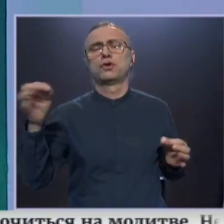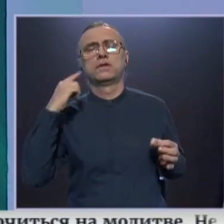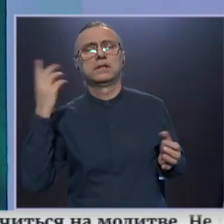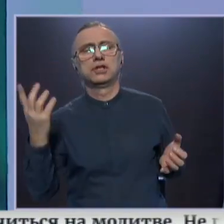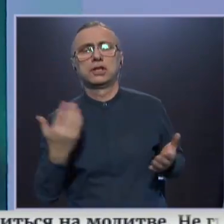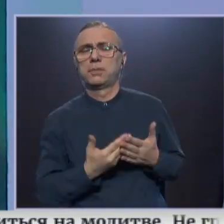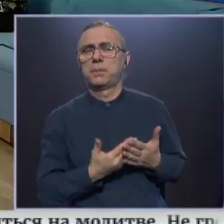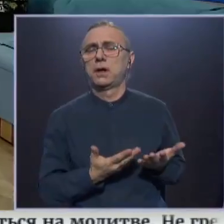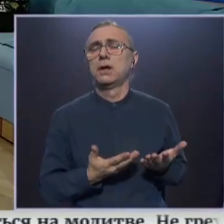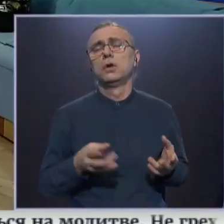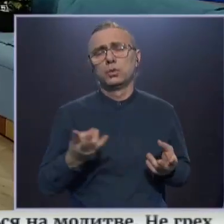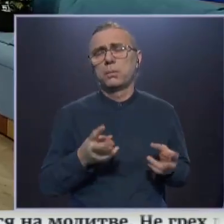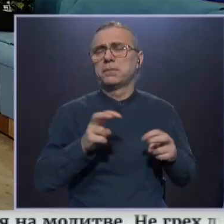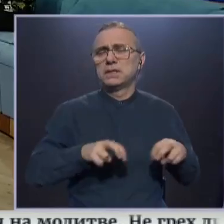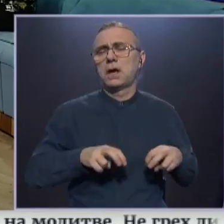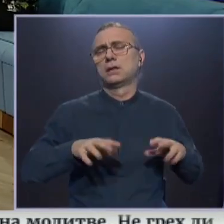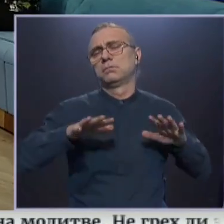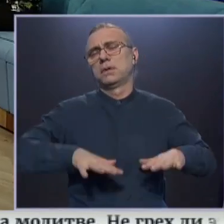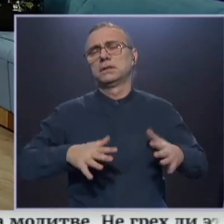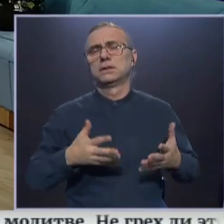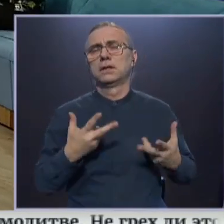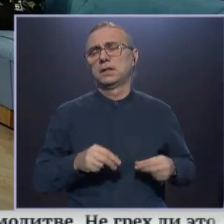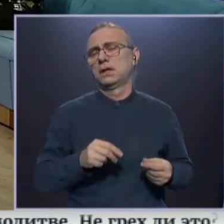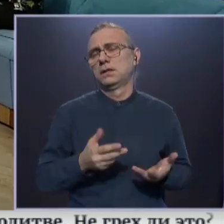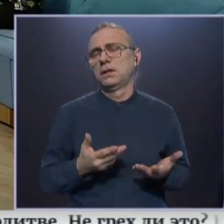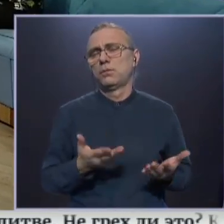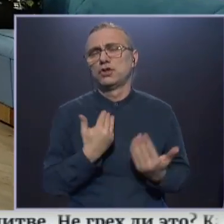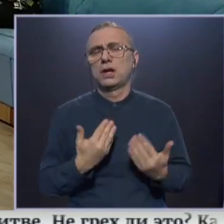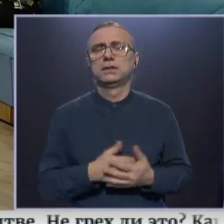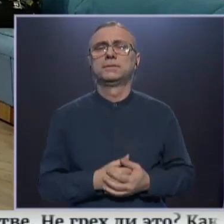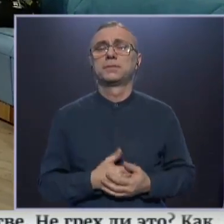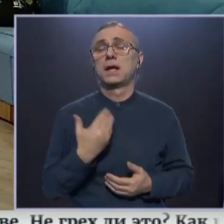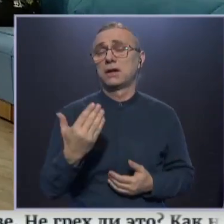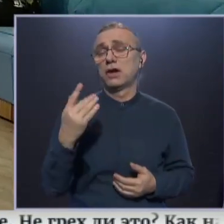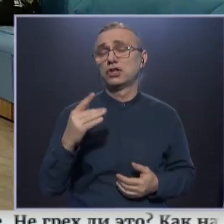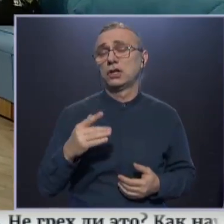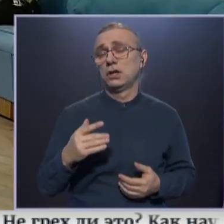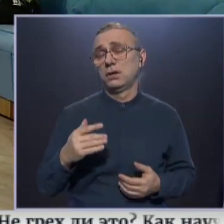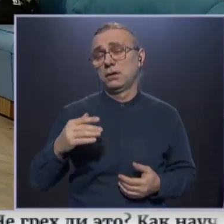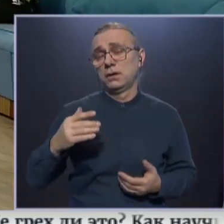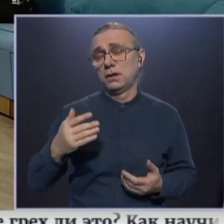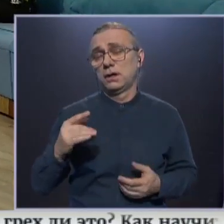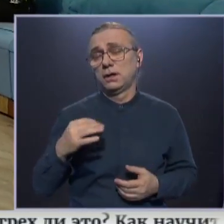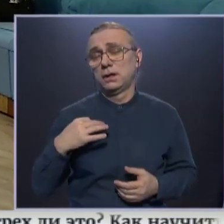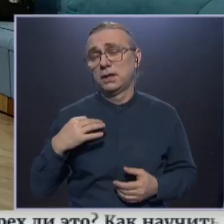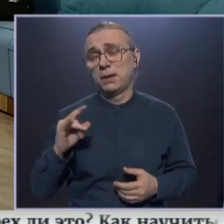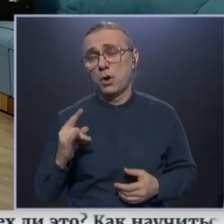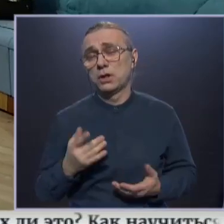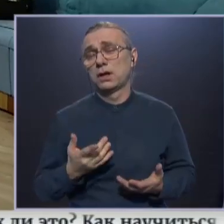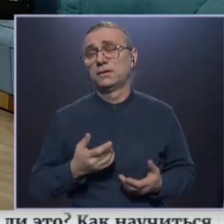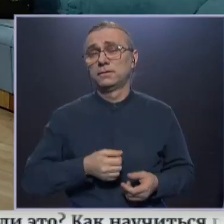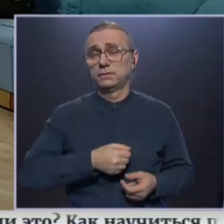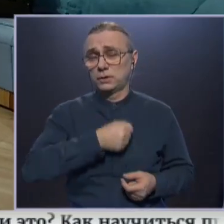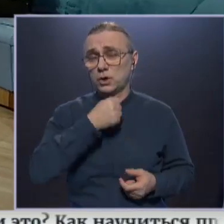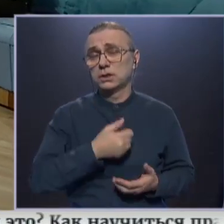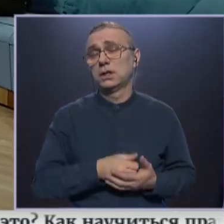поищите. Ради этого, тем более уже если ребенок такой более взрослый, не совсем малыш, которого даже и возить не надо, то, правда, ребенка можно отправлять.